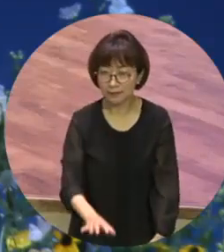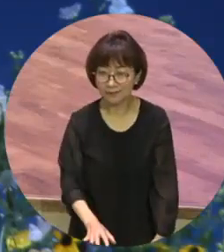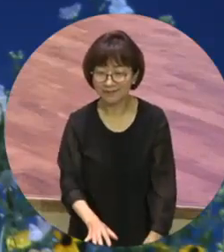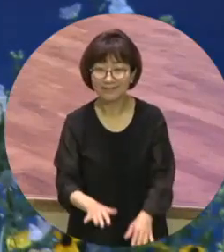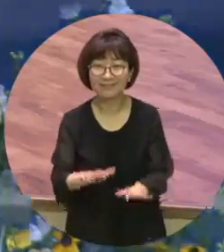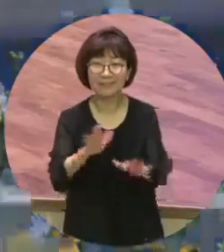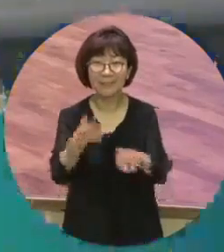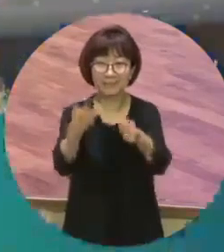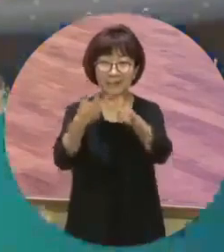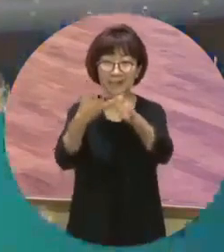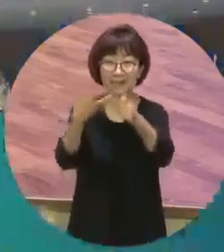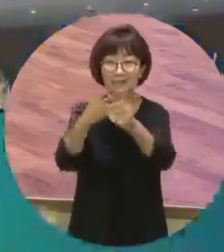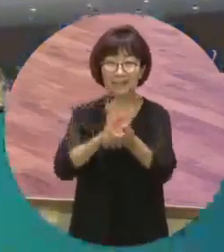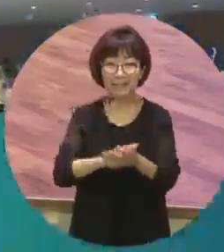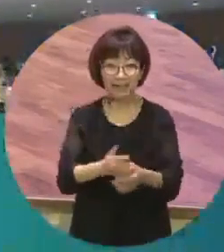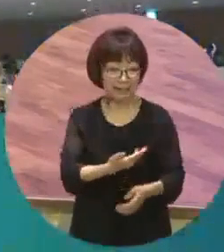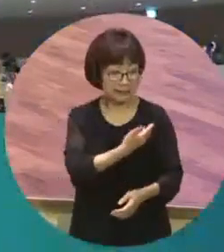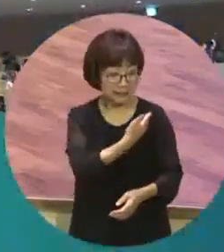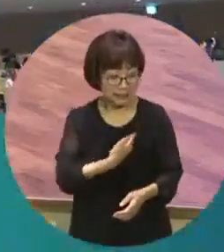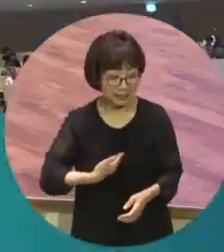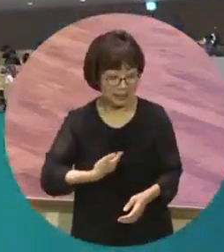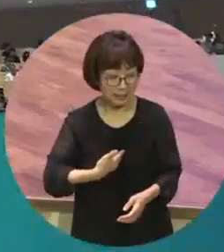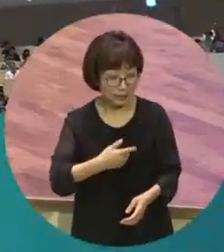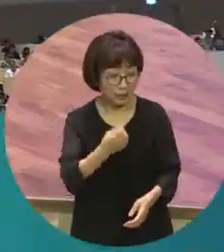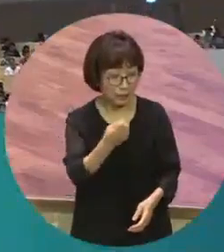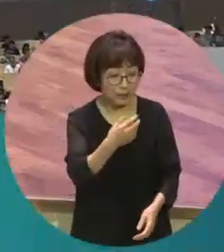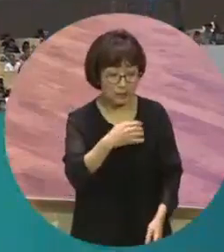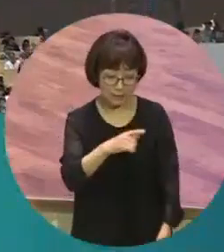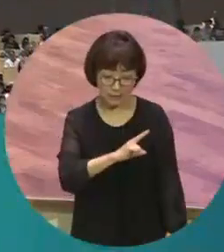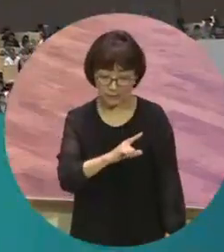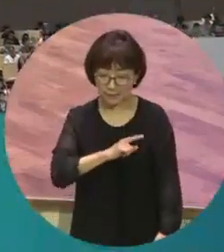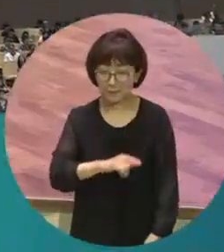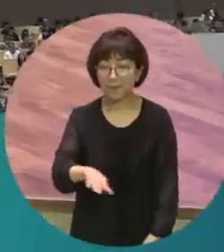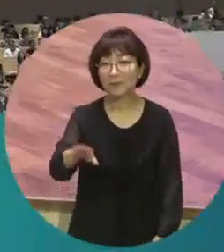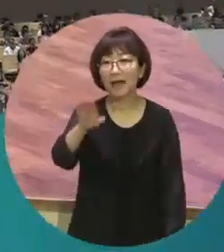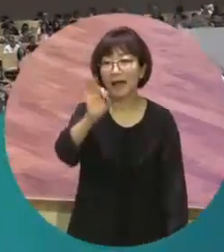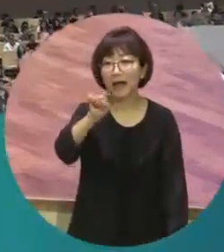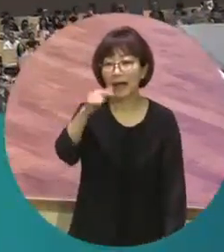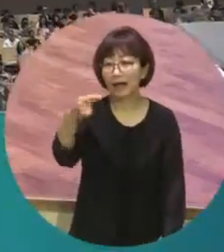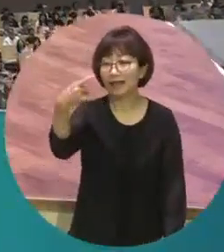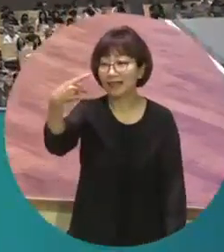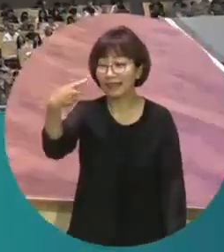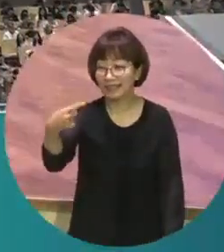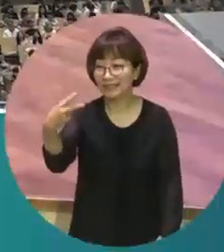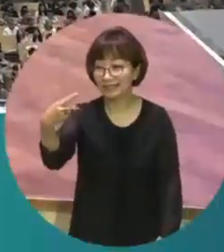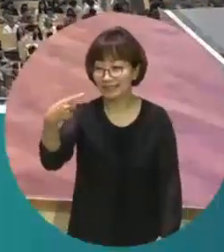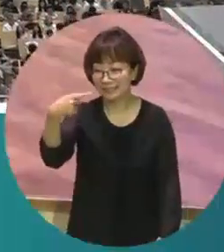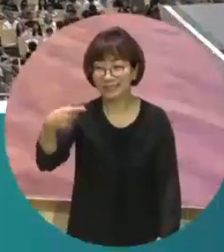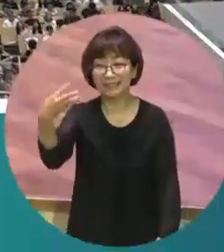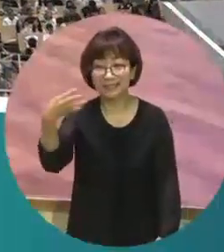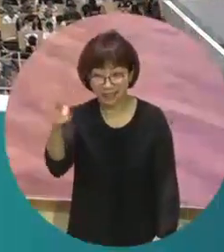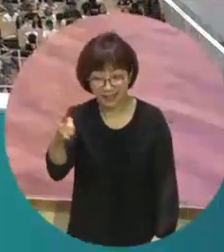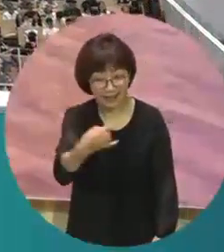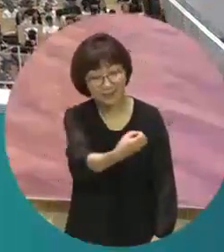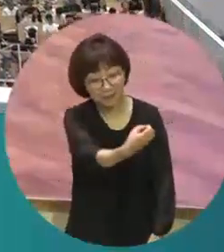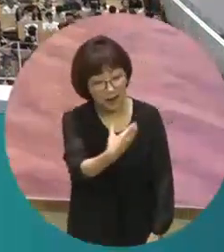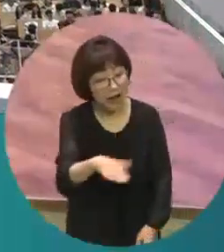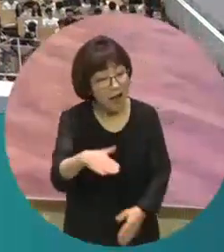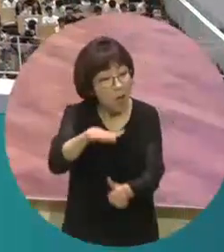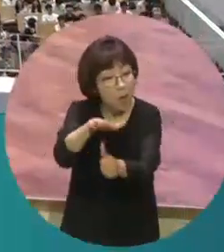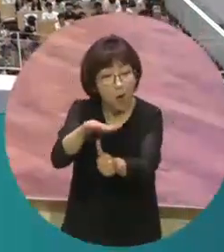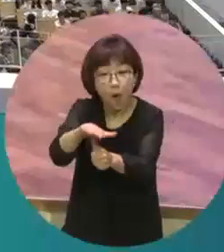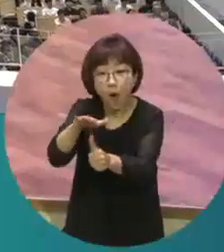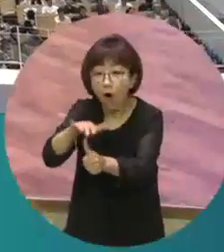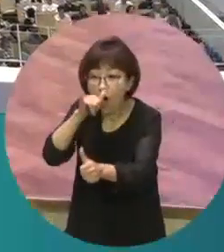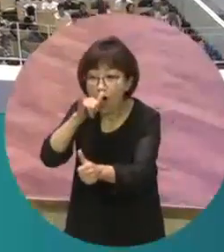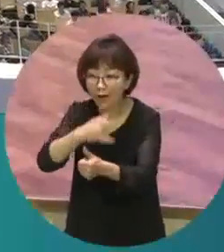보세요. 제자 중 하나인 하나 곧 시몬 베드로의 형제 안드레가 예수께 여짜오되 여기 한 아이가 있어